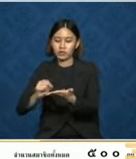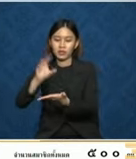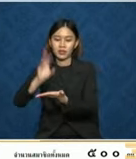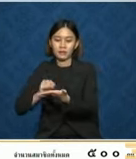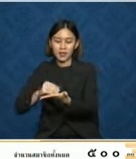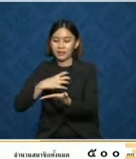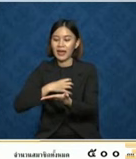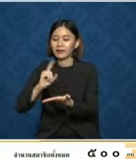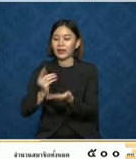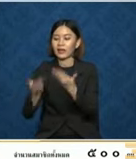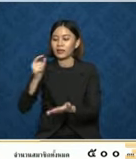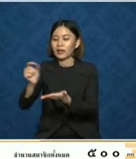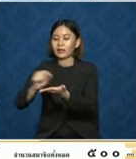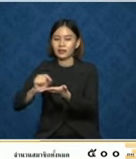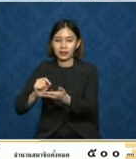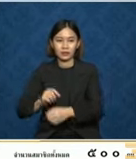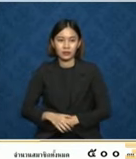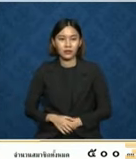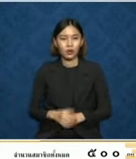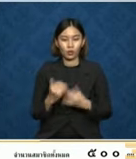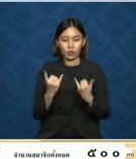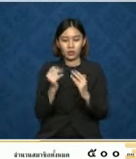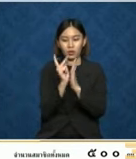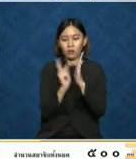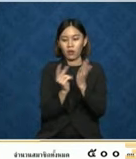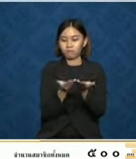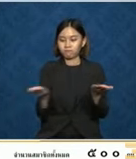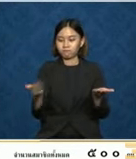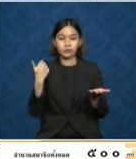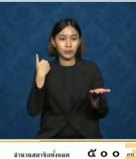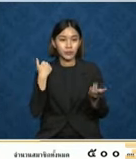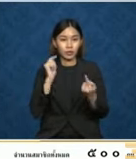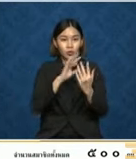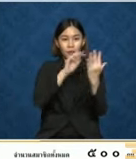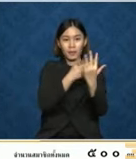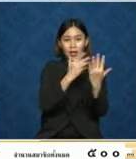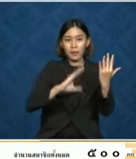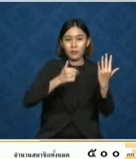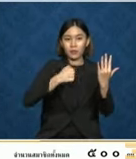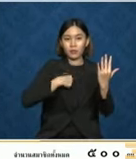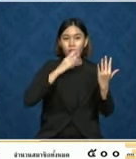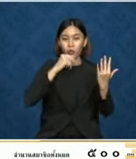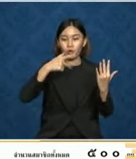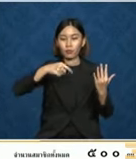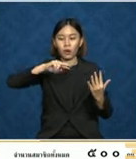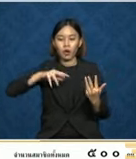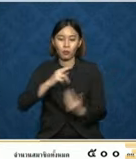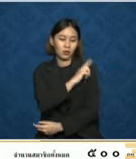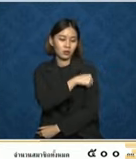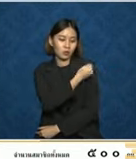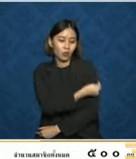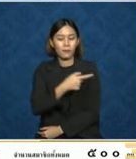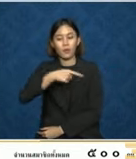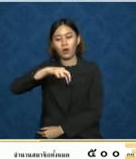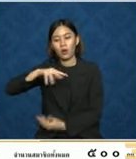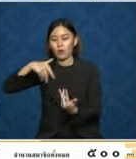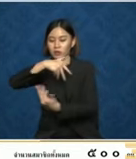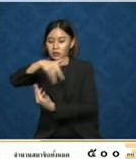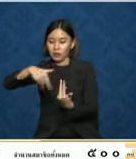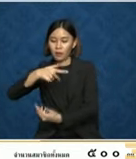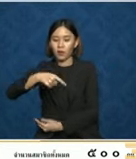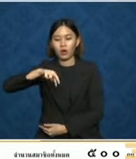างที่ต้องการท่านประธานครับทุกวันนี้เรามีกฎหมายหลายฉบับครับตั้งแต่ผังเมืองที่ผมพูดไปพรบสาธารณสุขพรบสิ่งแวดล้อม